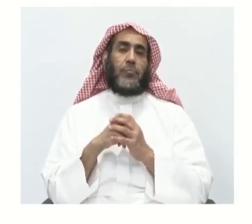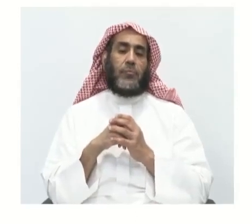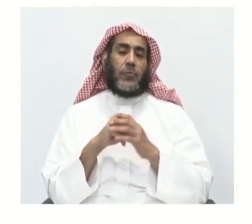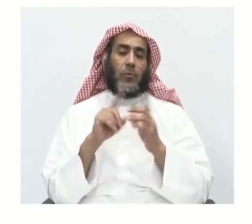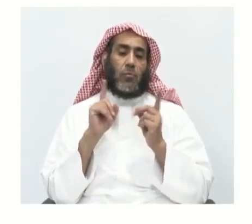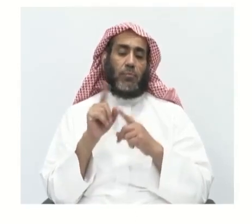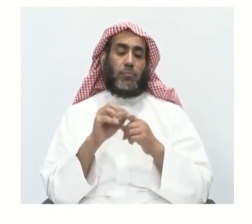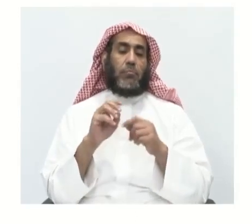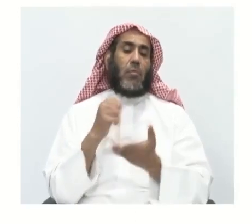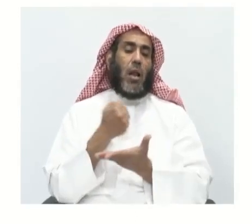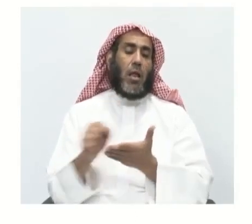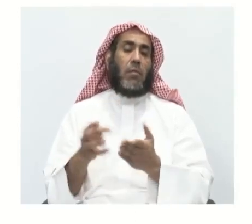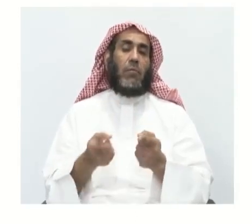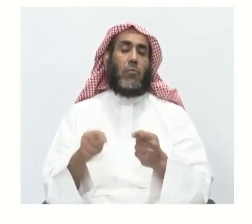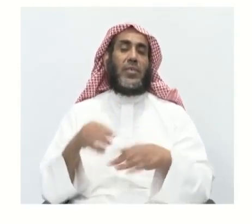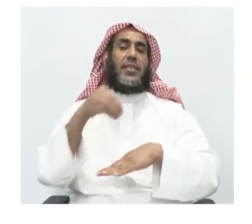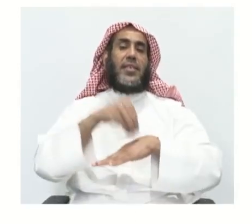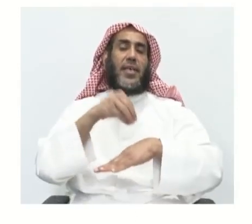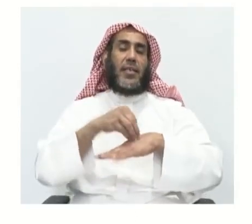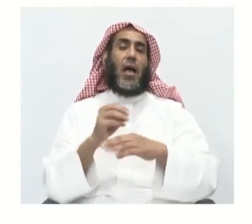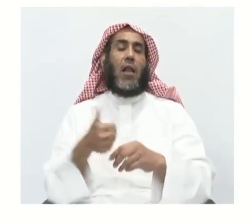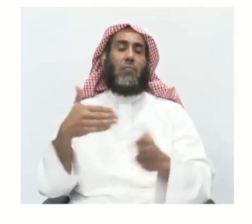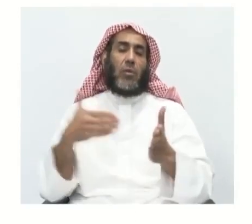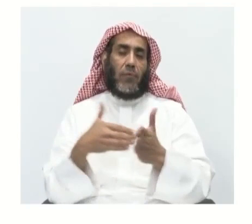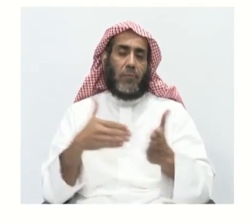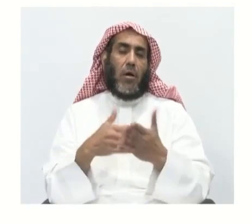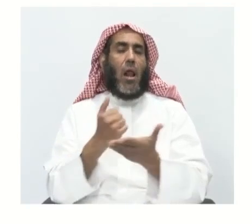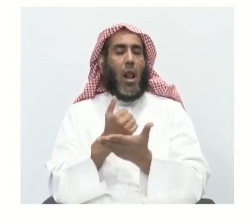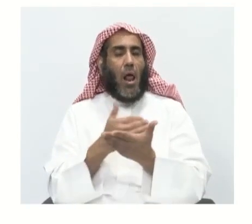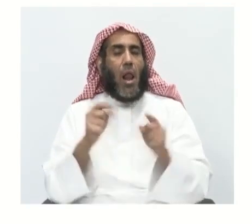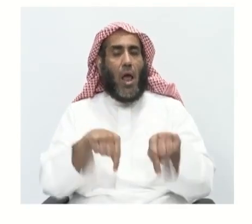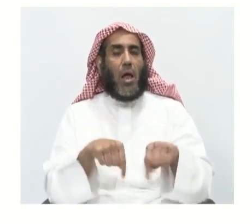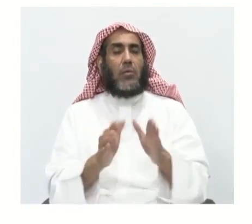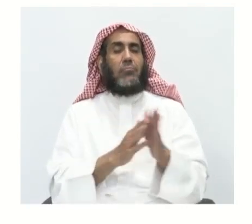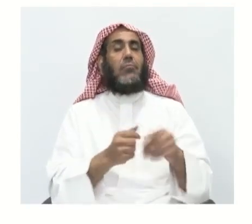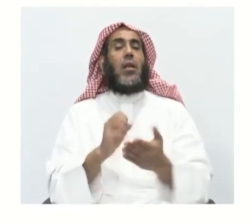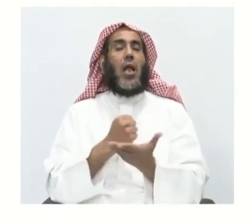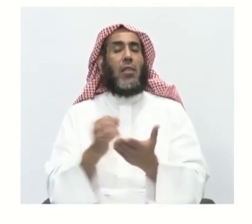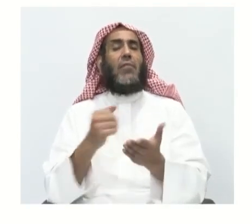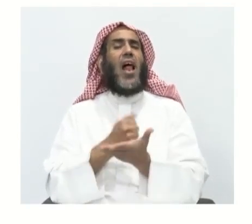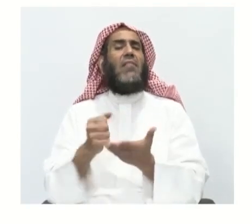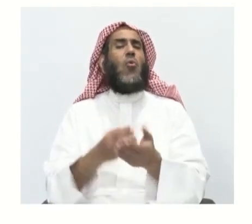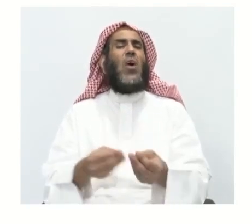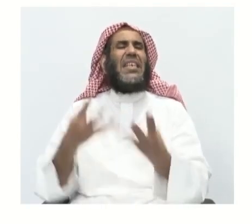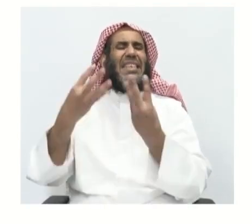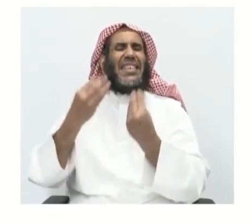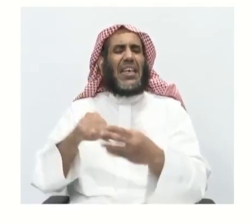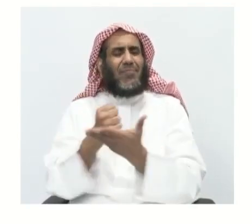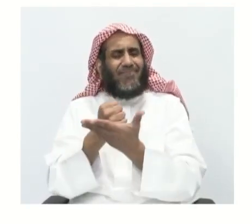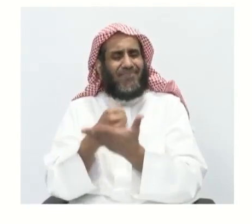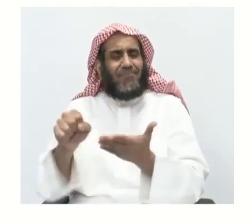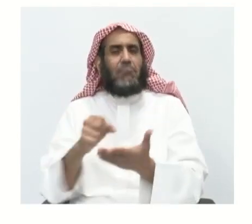هنا الحذف الزياده هنا الف متطرفه انهينا الحذف الزياده الحذف هو اسقاط اسقاط